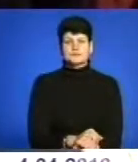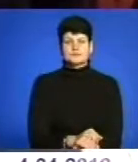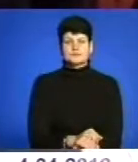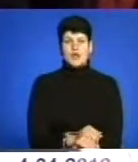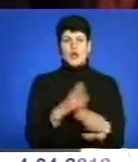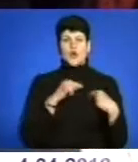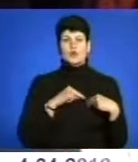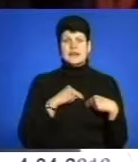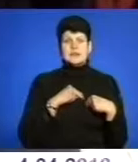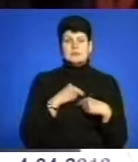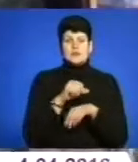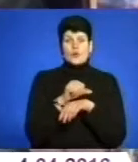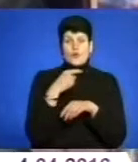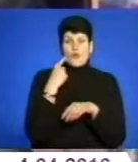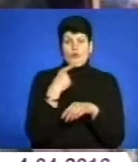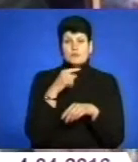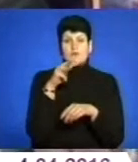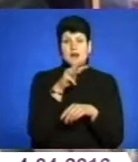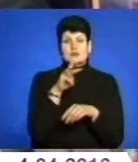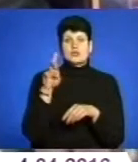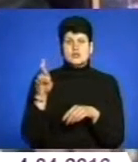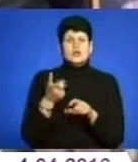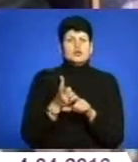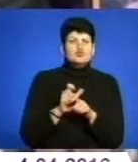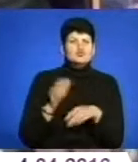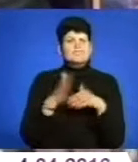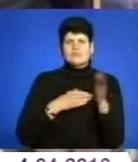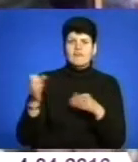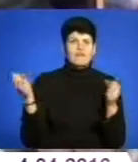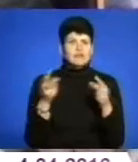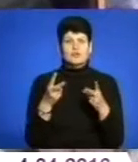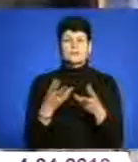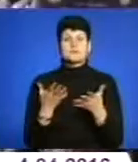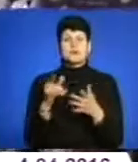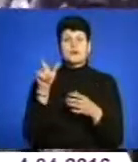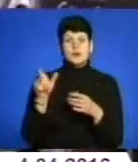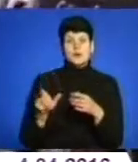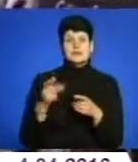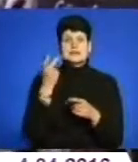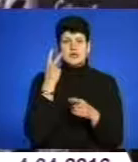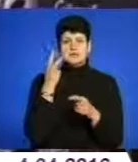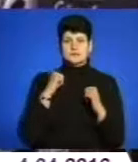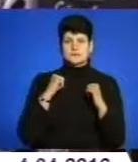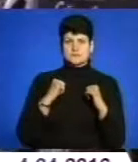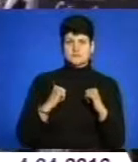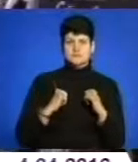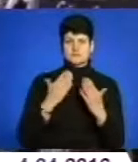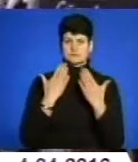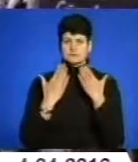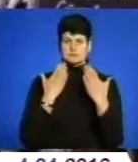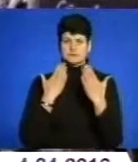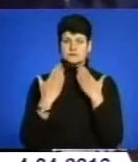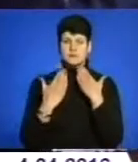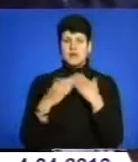Колеги з передової відгукуються про Михайла Ярославовича як про дуже кваліфікованого спеціаліста, завжди врівноваженого і простого в спілкуванні.